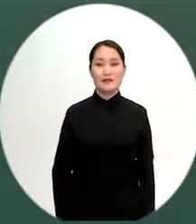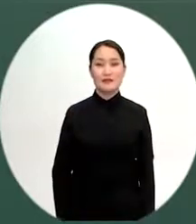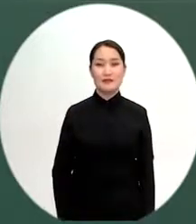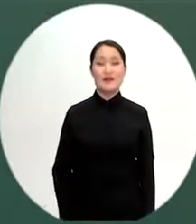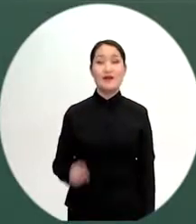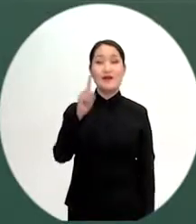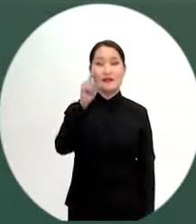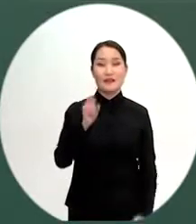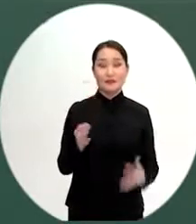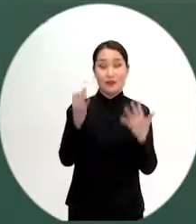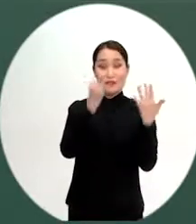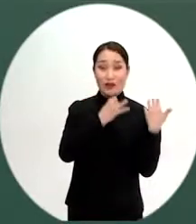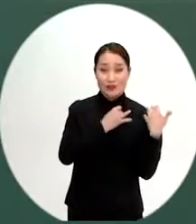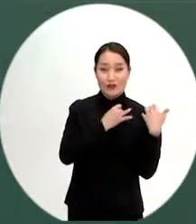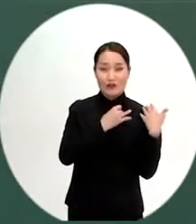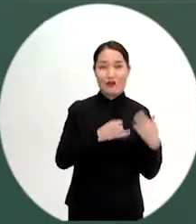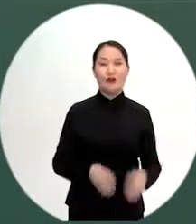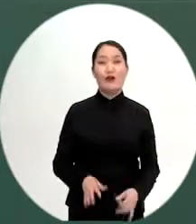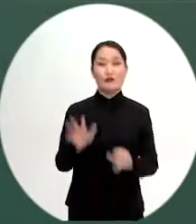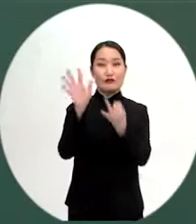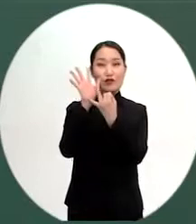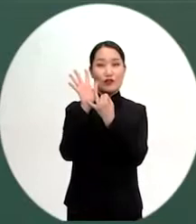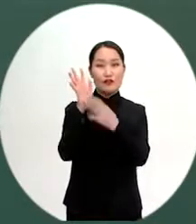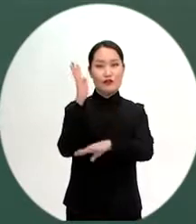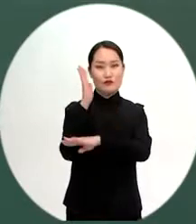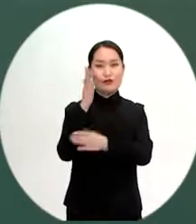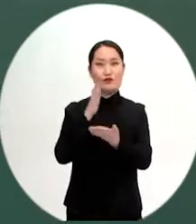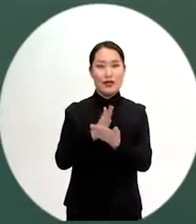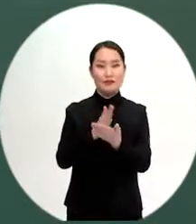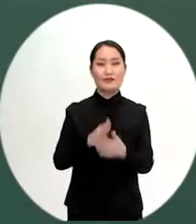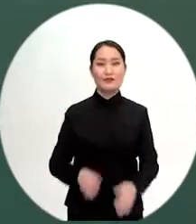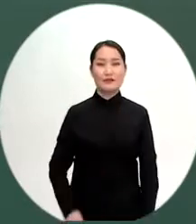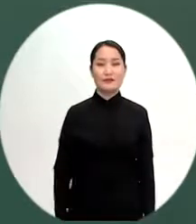1-7 хоногт 7 хоног байдаг.